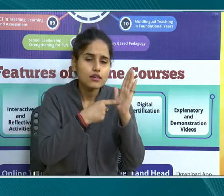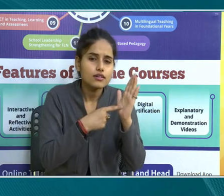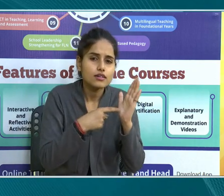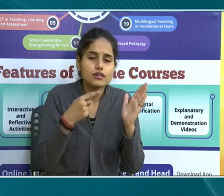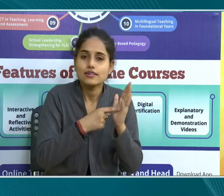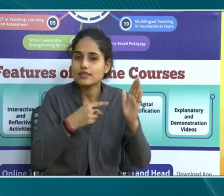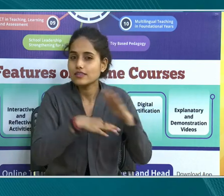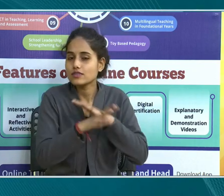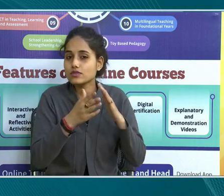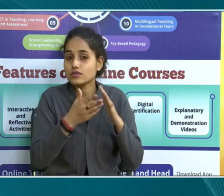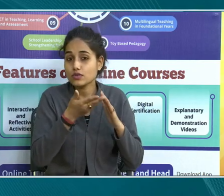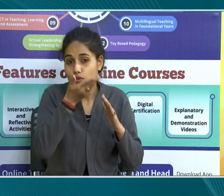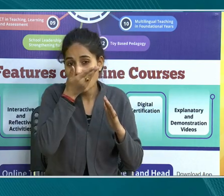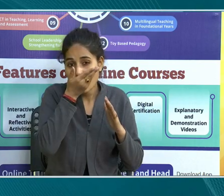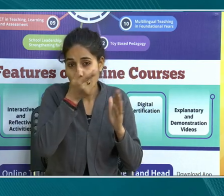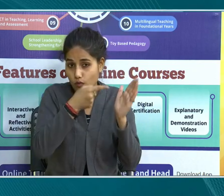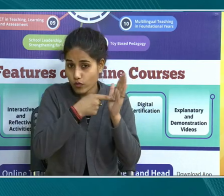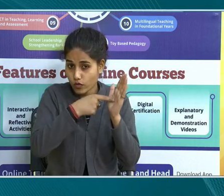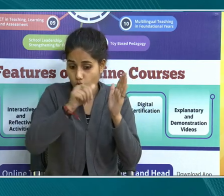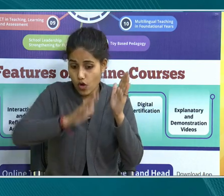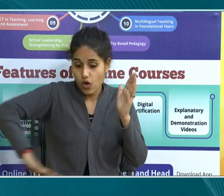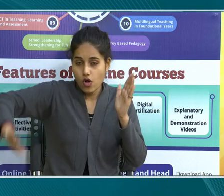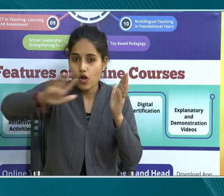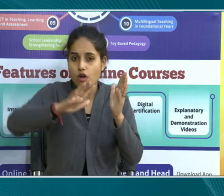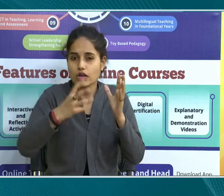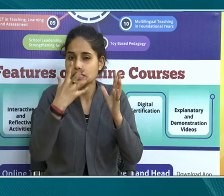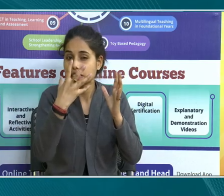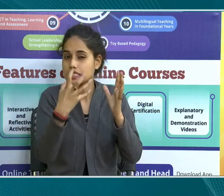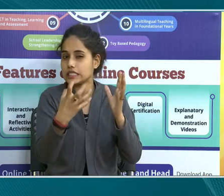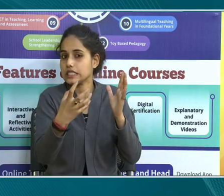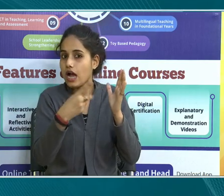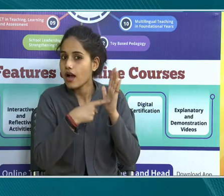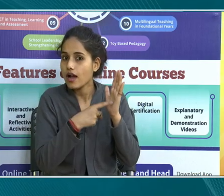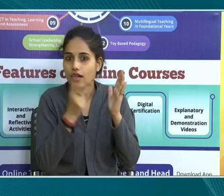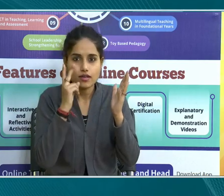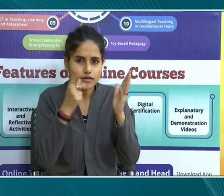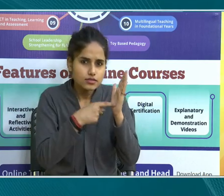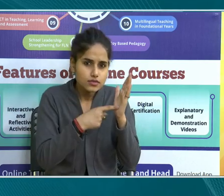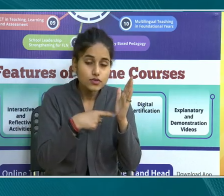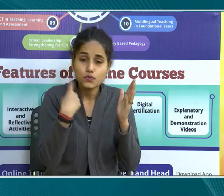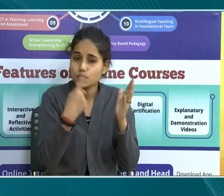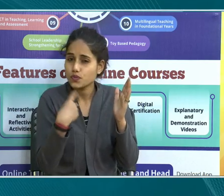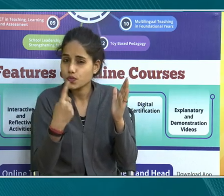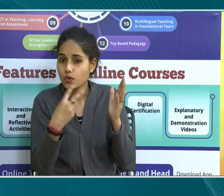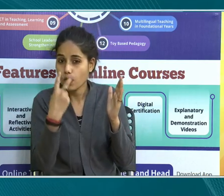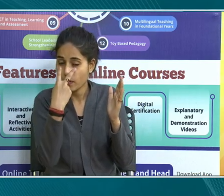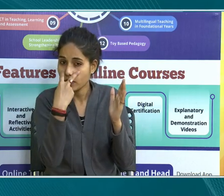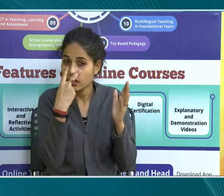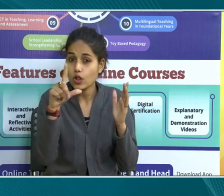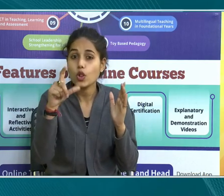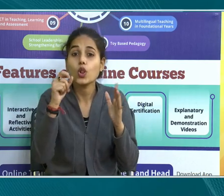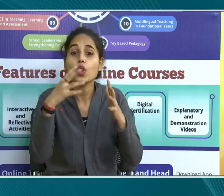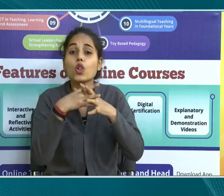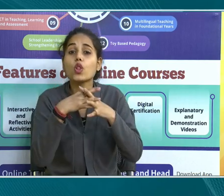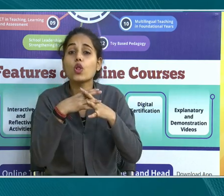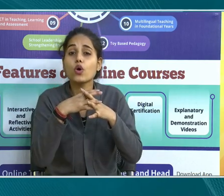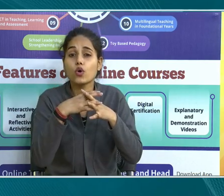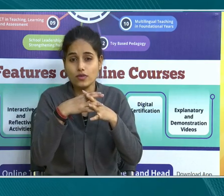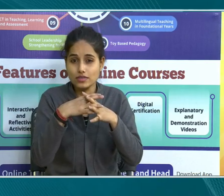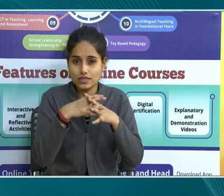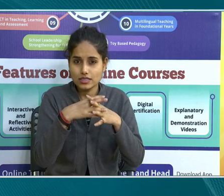हमने इसको वाटर लेवल को हाइलाइट कर दिया इसको डाक कर दिया है तो जो लो वीजन वाले बच्चे हैं उनको बड़े आसानी से